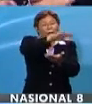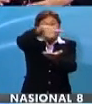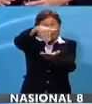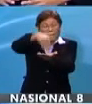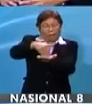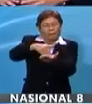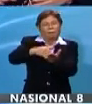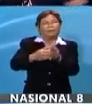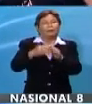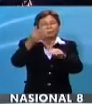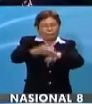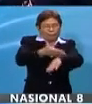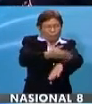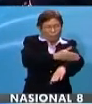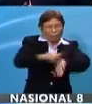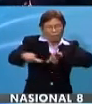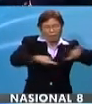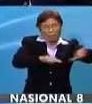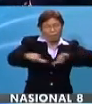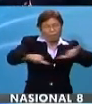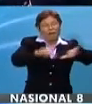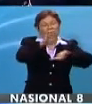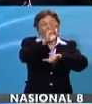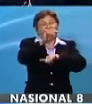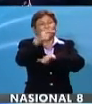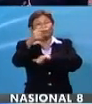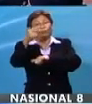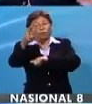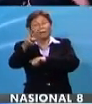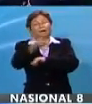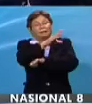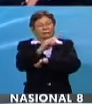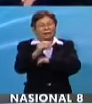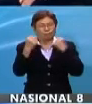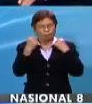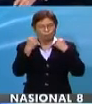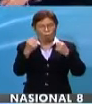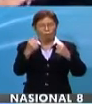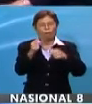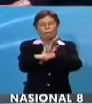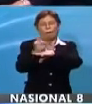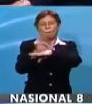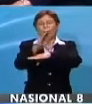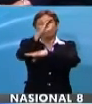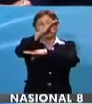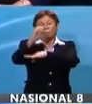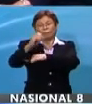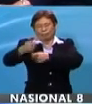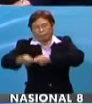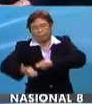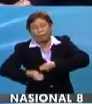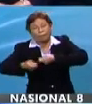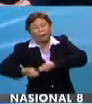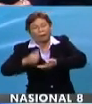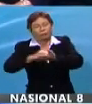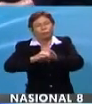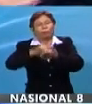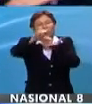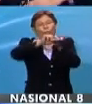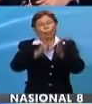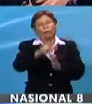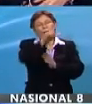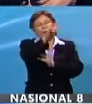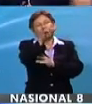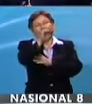nilai tambah kepada aktiviti hiliran FGV, malah memperkasa perniagaan syarikat peladangan itu. Wartawan Lim Feng